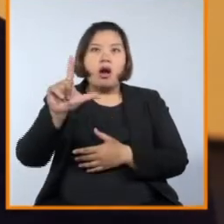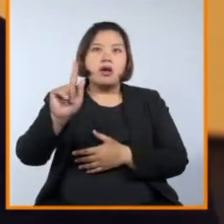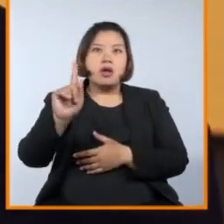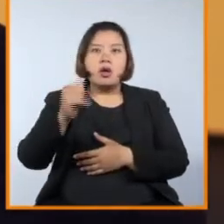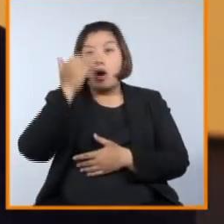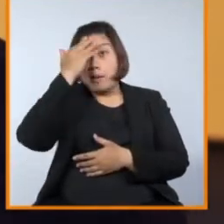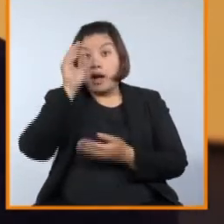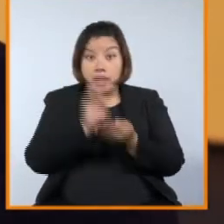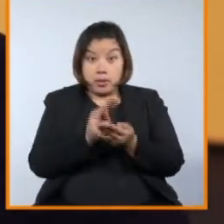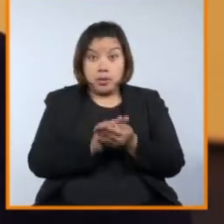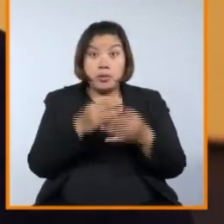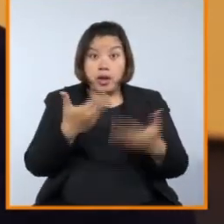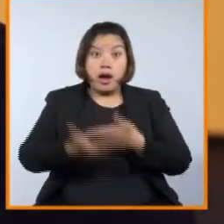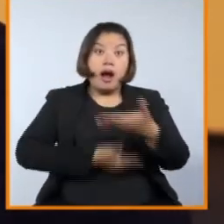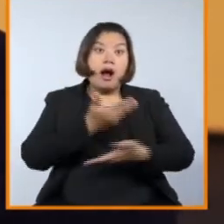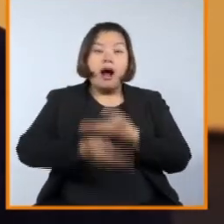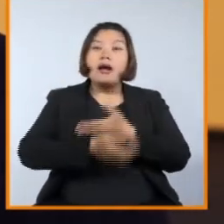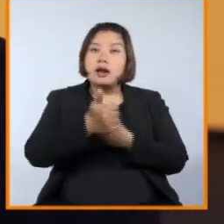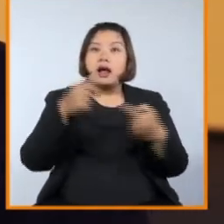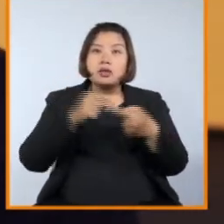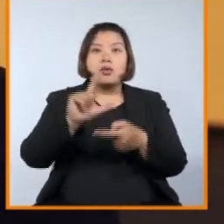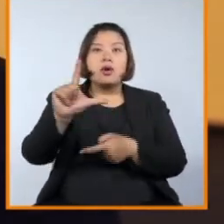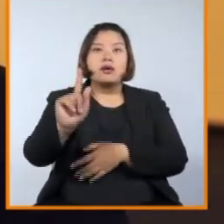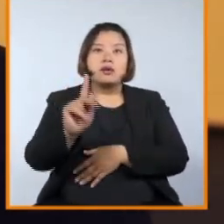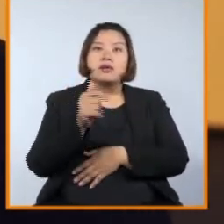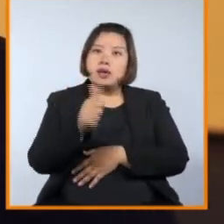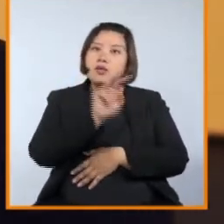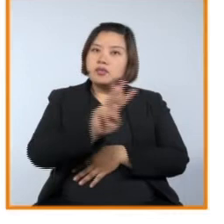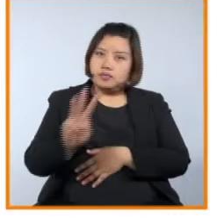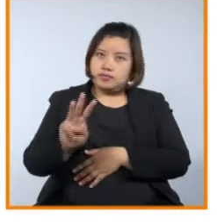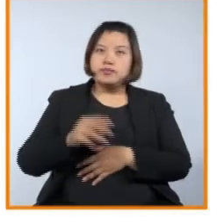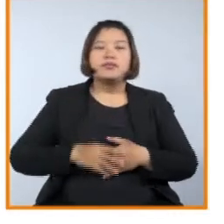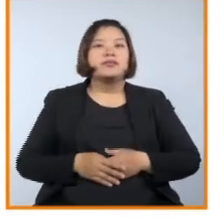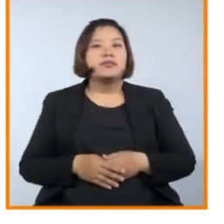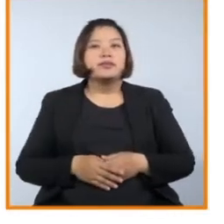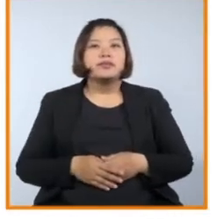ามารถที่จะขายในไลน์เว็บไซต์ได้